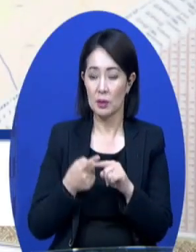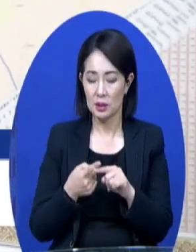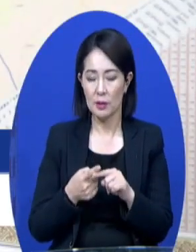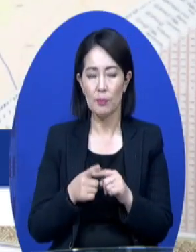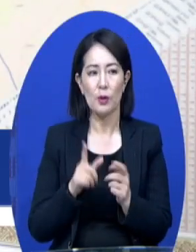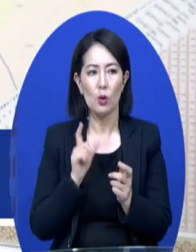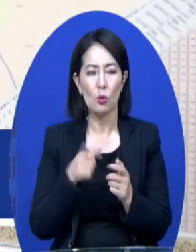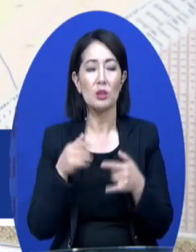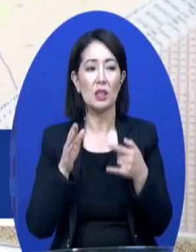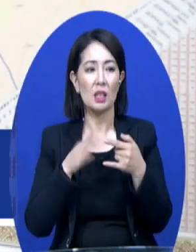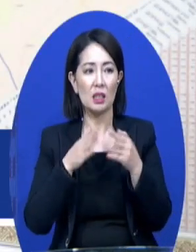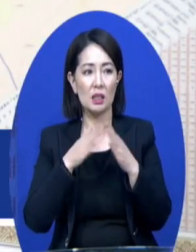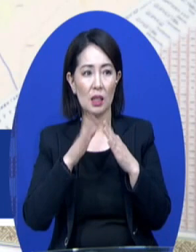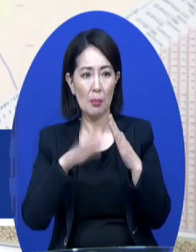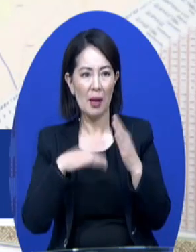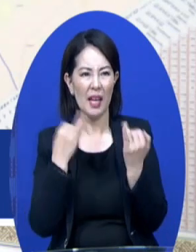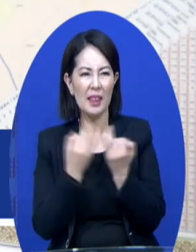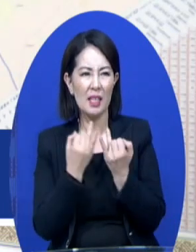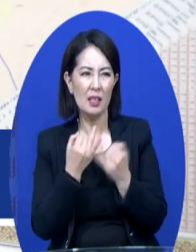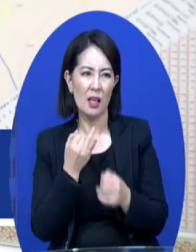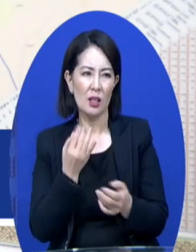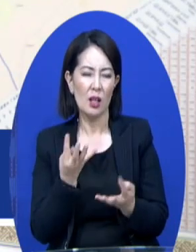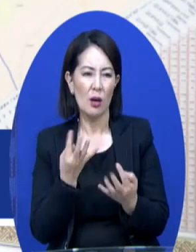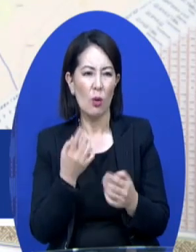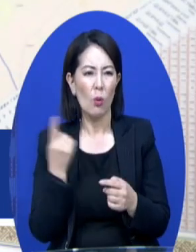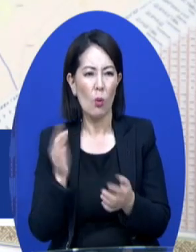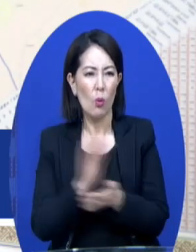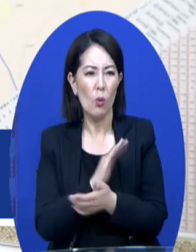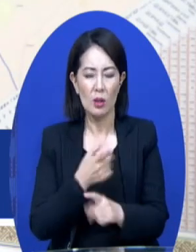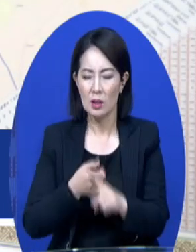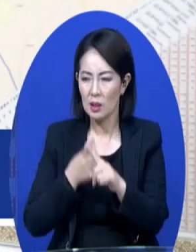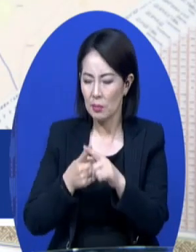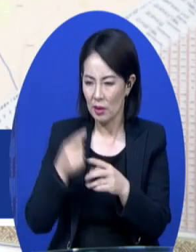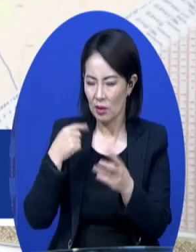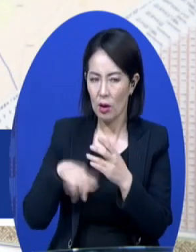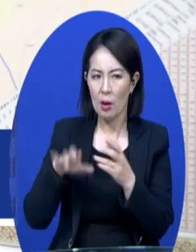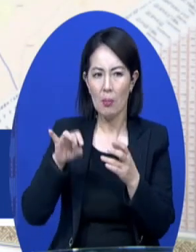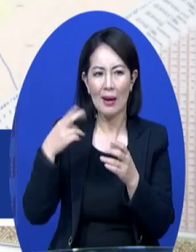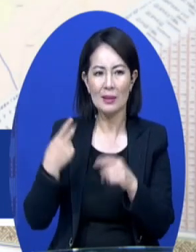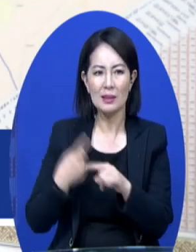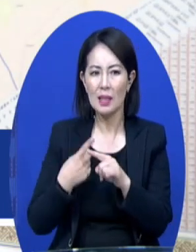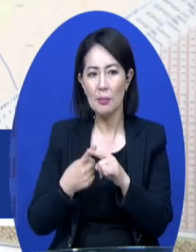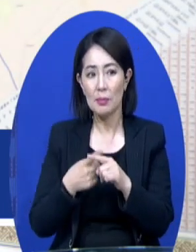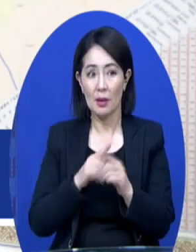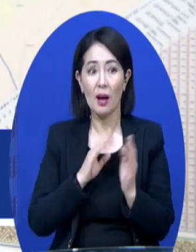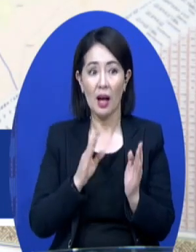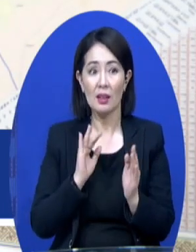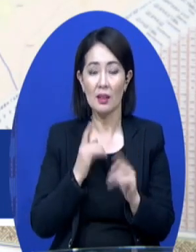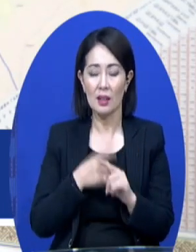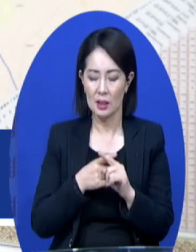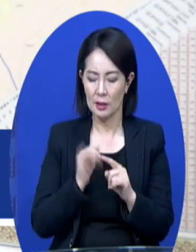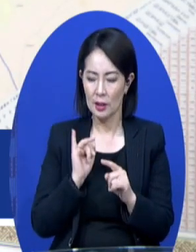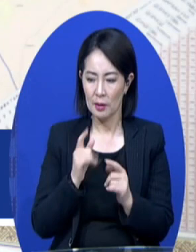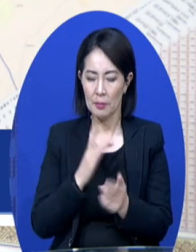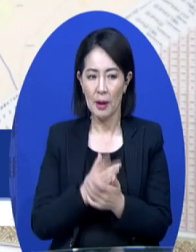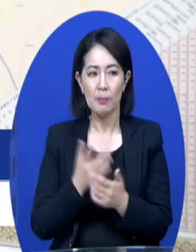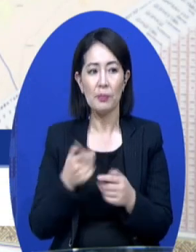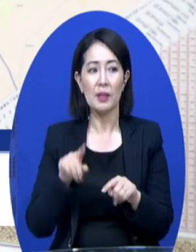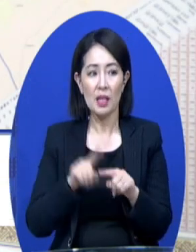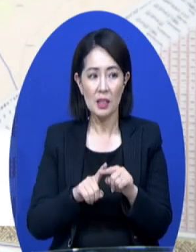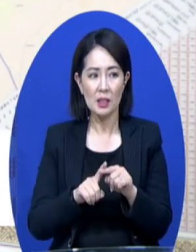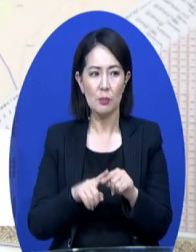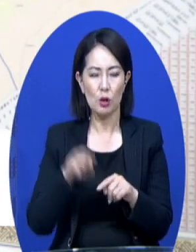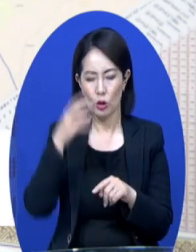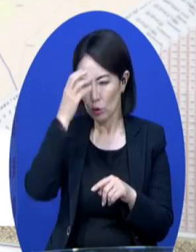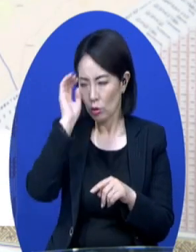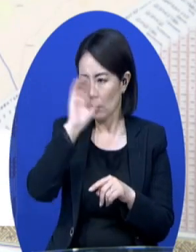Хэрэглэгчд маань гэрийнхээ өрхийн интернетийн хурдыг нэмүүлээ. Багцаа өсөж байгаа хандлага бол маш их байгаа. Дээрээс нь бол яг хав бид нар бас